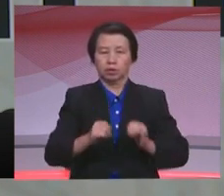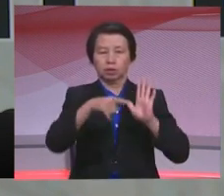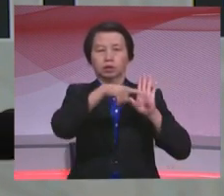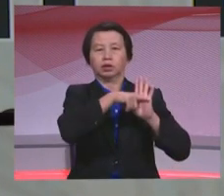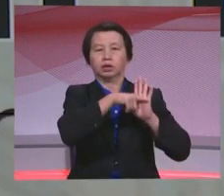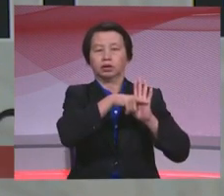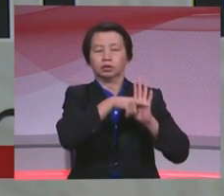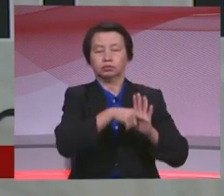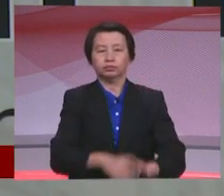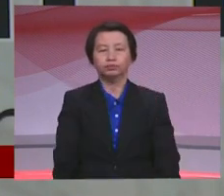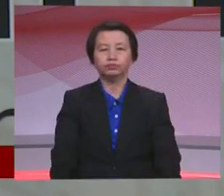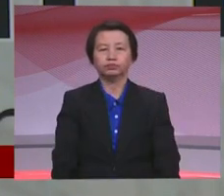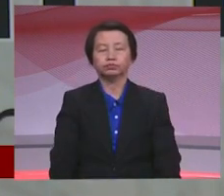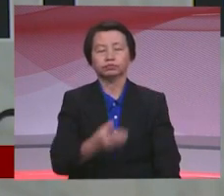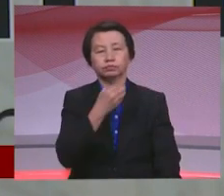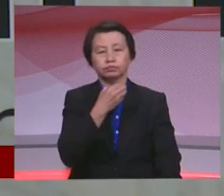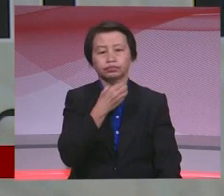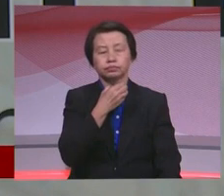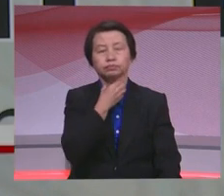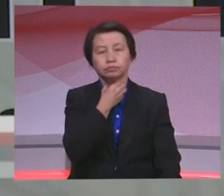negatif. Di negeri Perak,